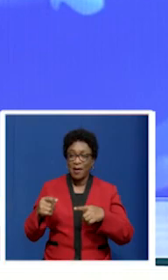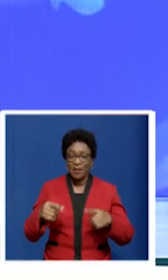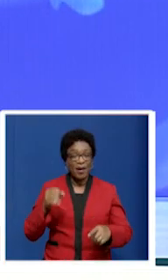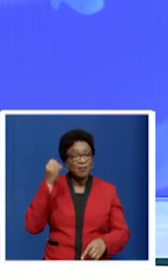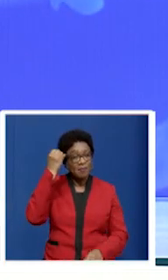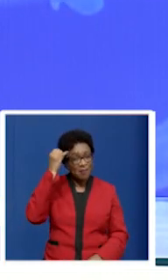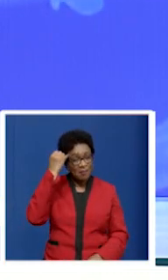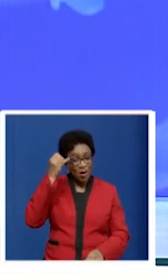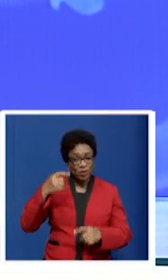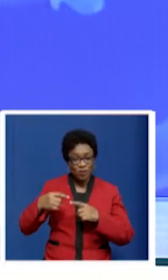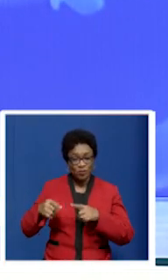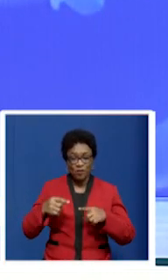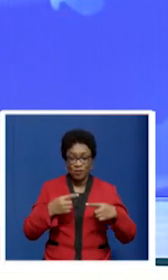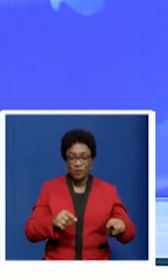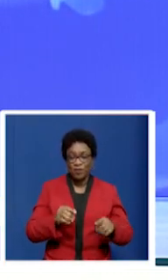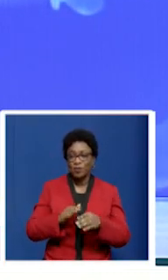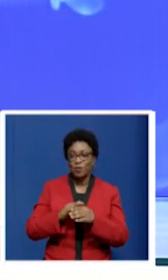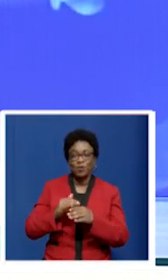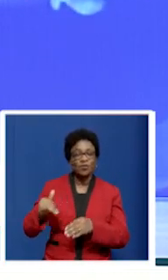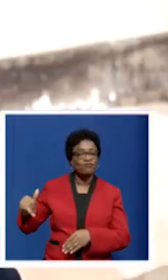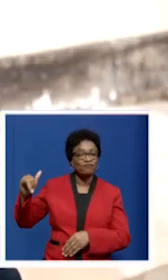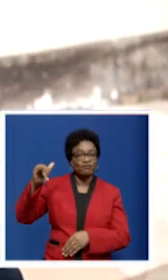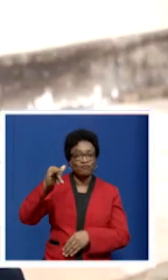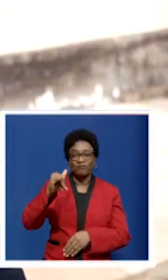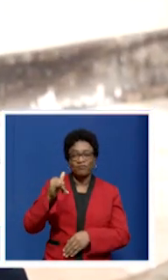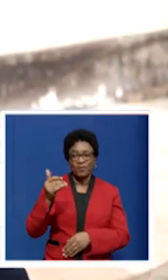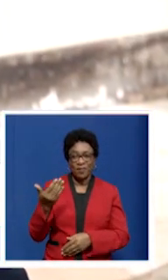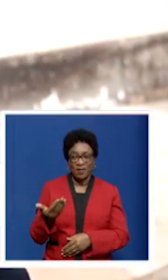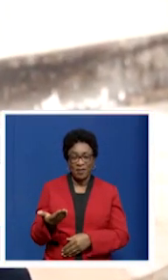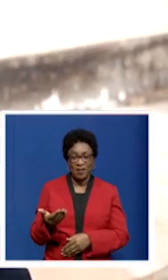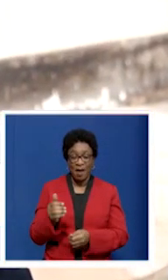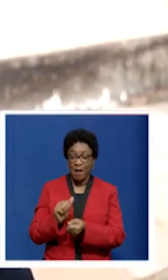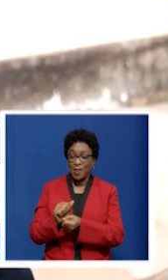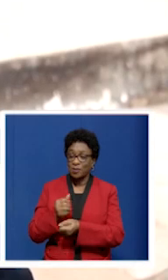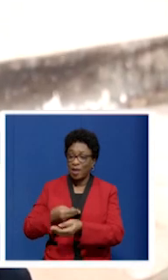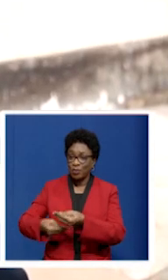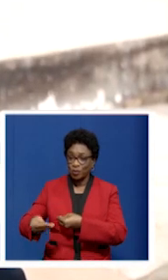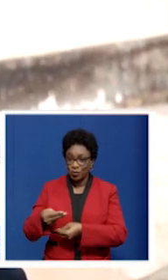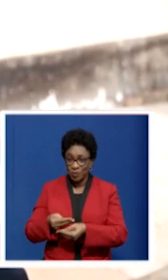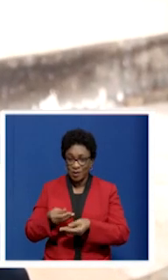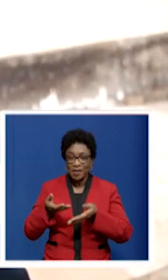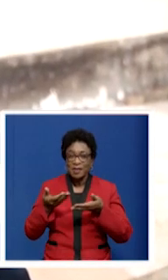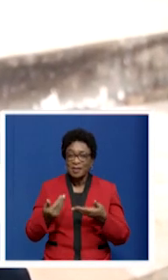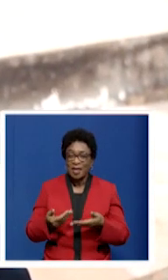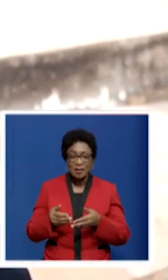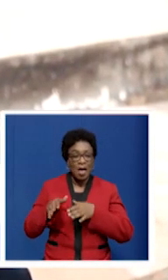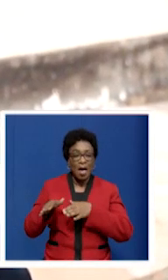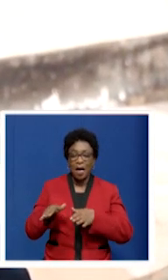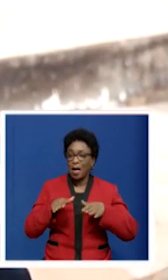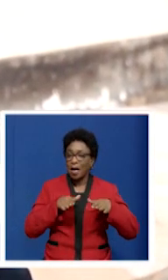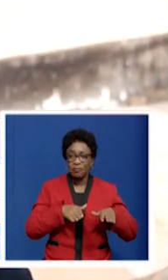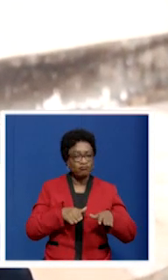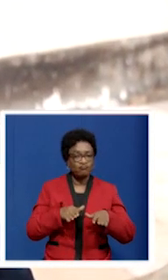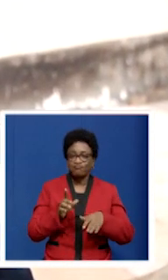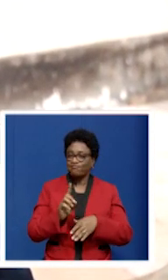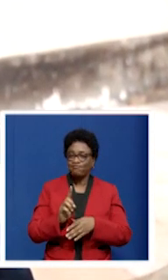tofauti kuhusu ujio wa ndege Hiyo ka swala la kiuchumi Sasa Hivi hatutohangaika Tena sijui